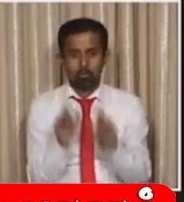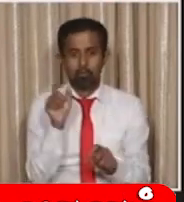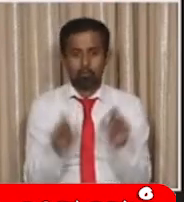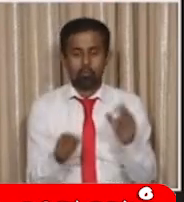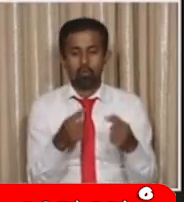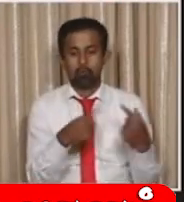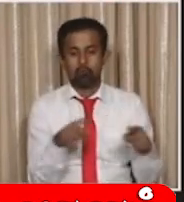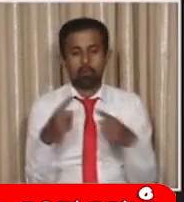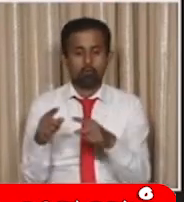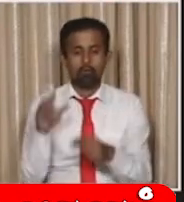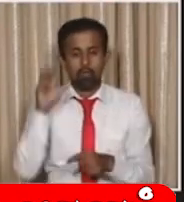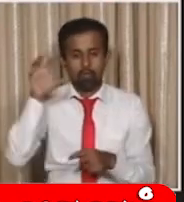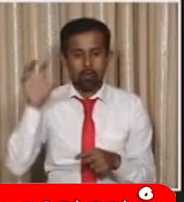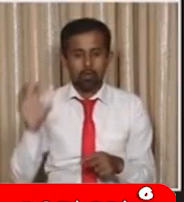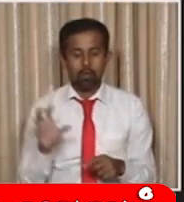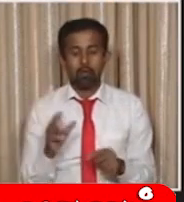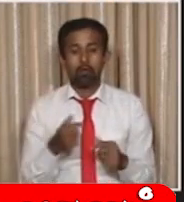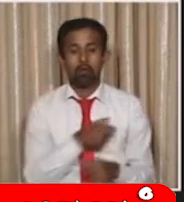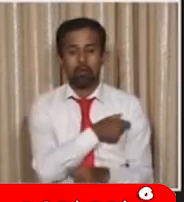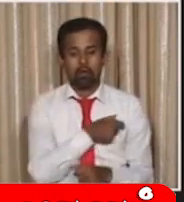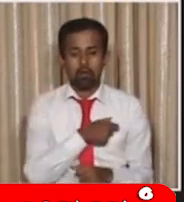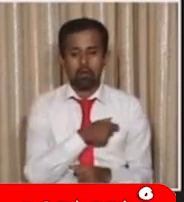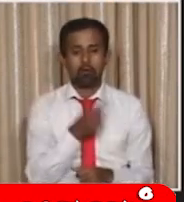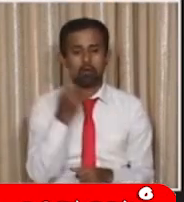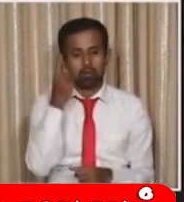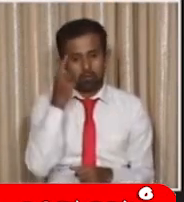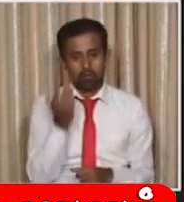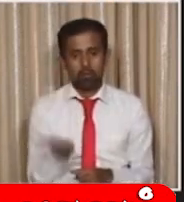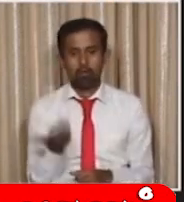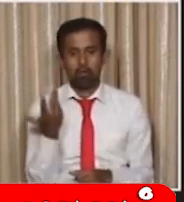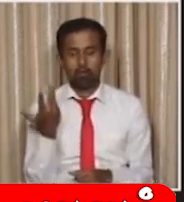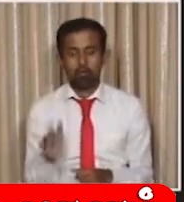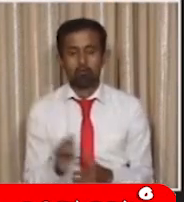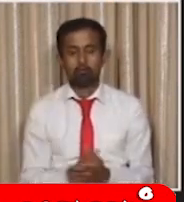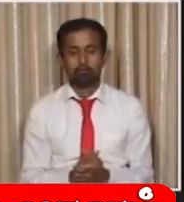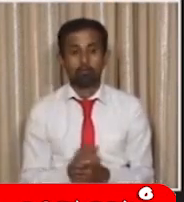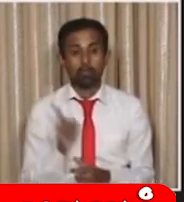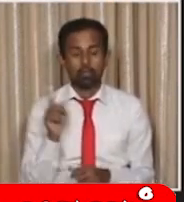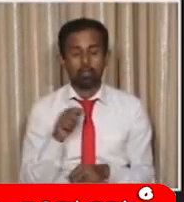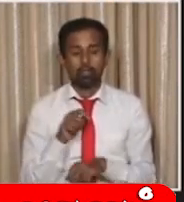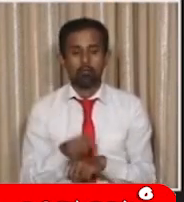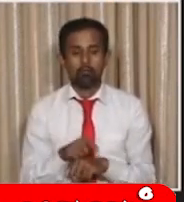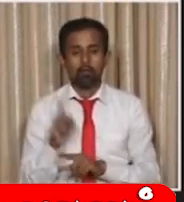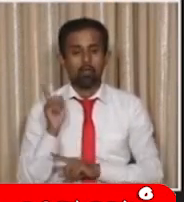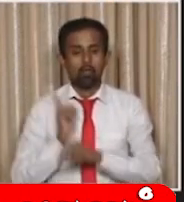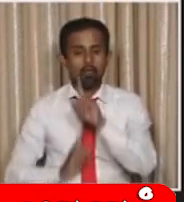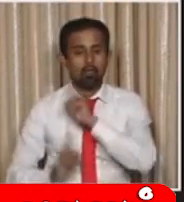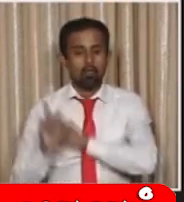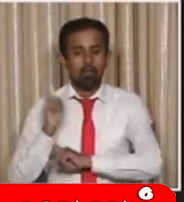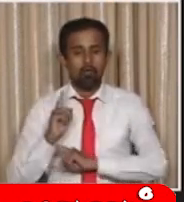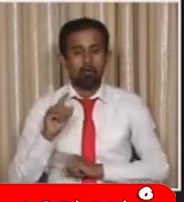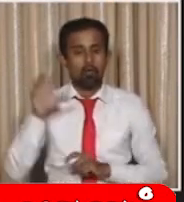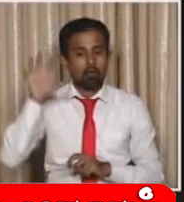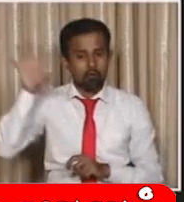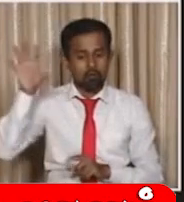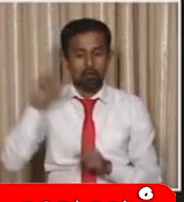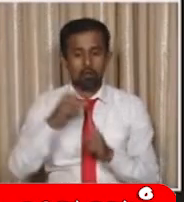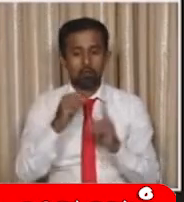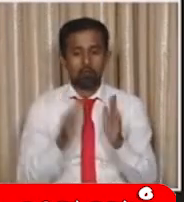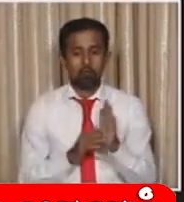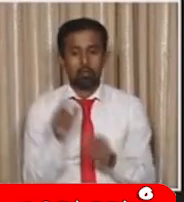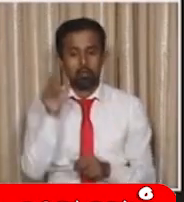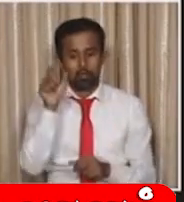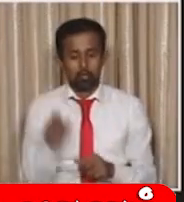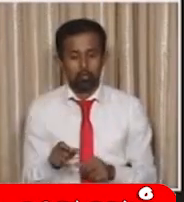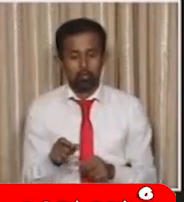விடயத்தை நினைவு கூர்ந்தார்கள். அந்த வகையில் கனடா நாட்டினுடைய பிரதமர் ஜஸ்டின் பூட்டோ அவர்களும்